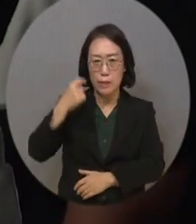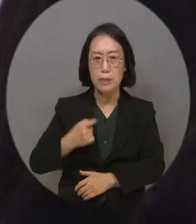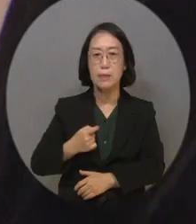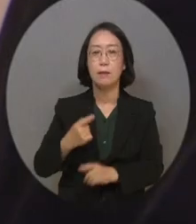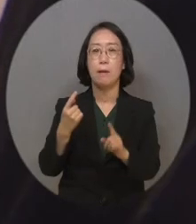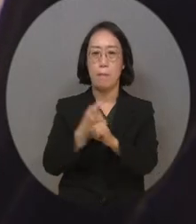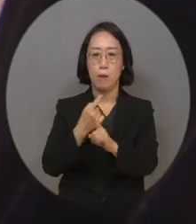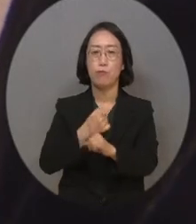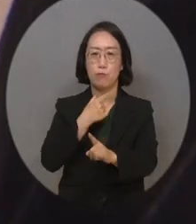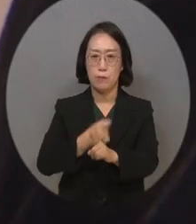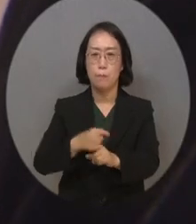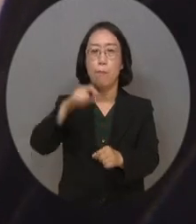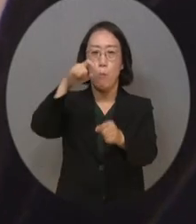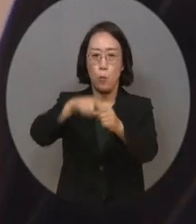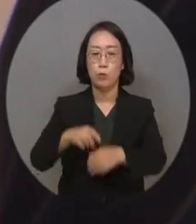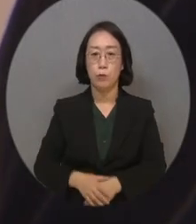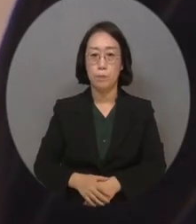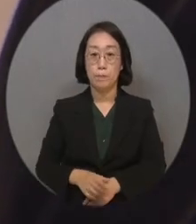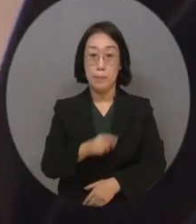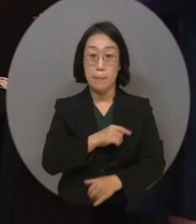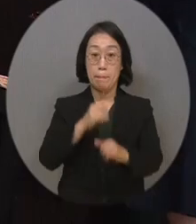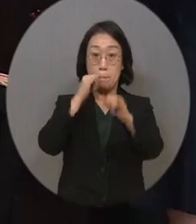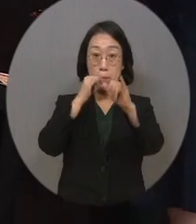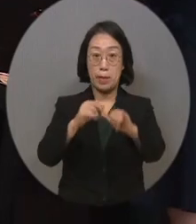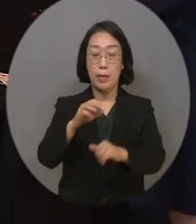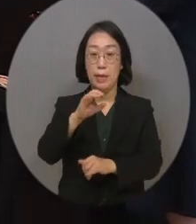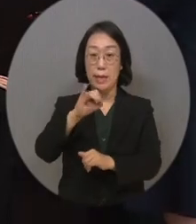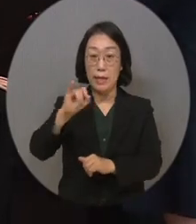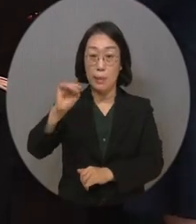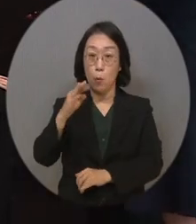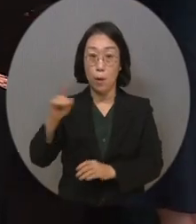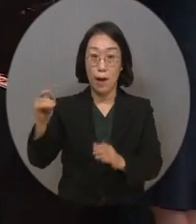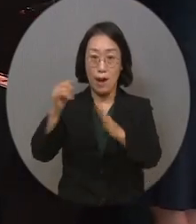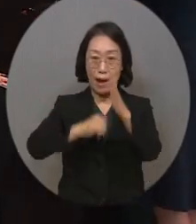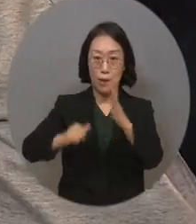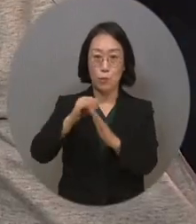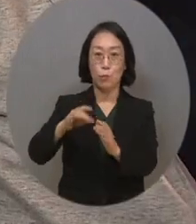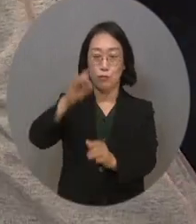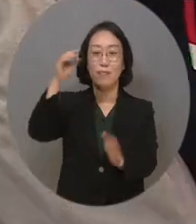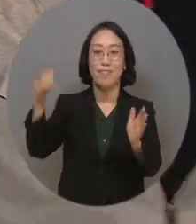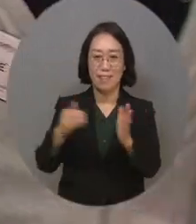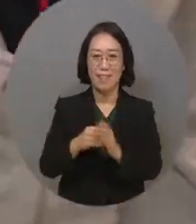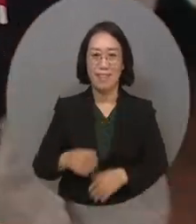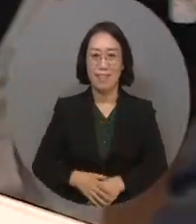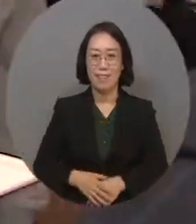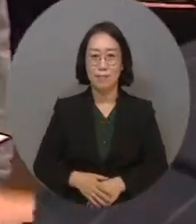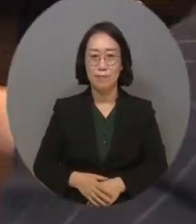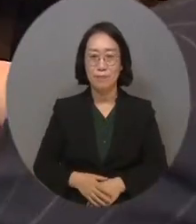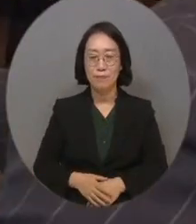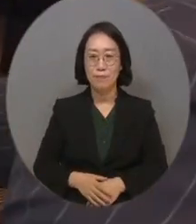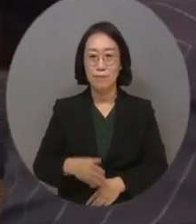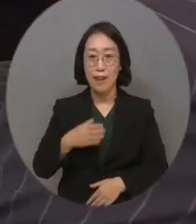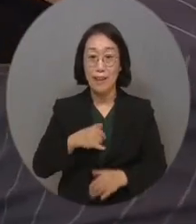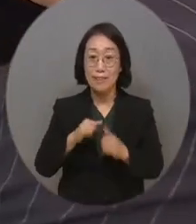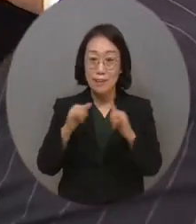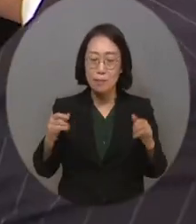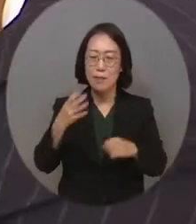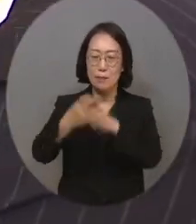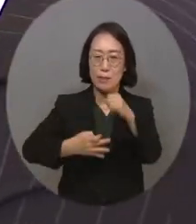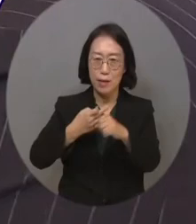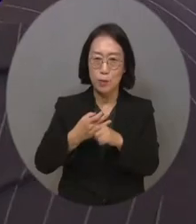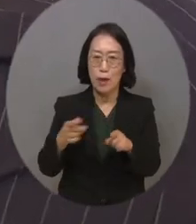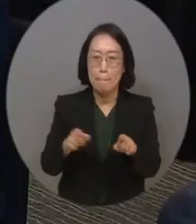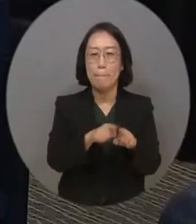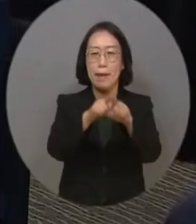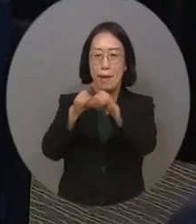목표입니다 이날 대상 후자는 이브라 씨 가족으로 선정됐습니다 설에서 만난 오빠와 14년이라는 시간을